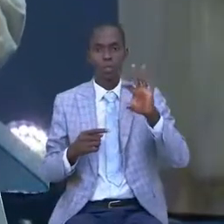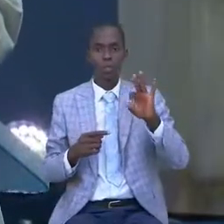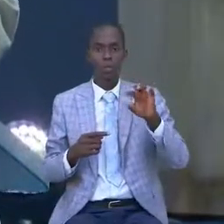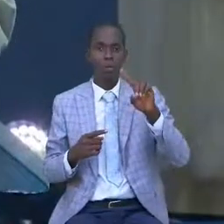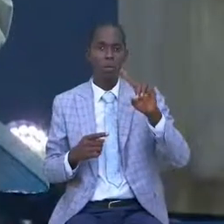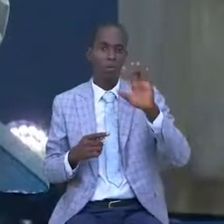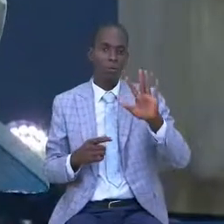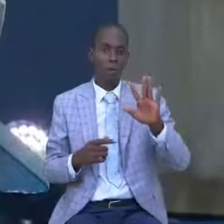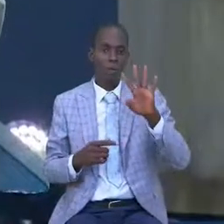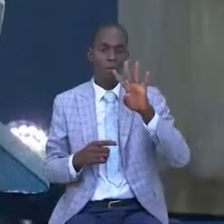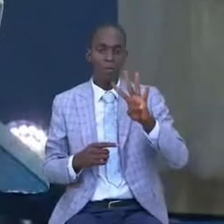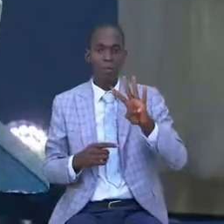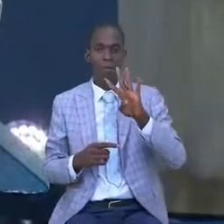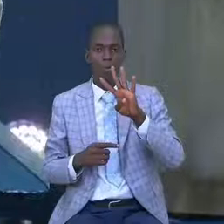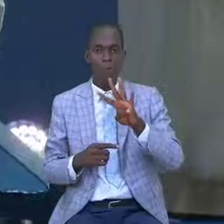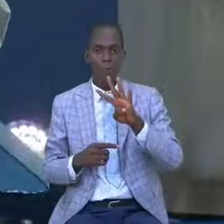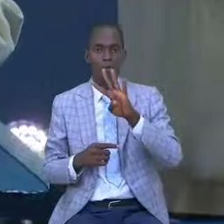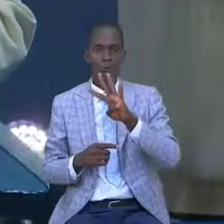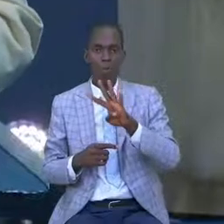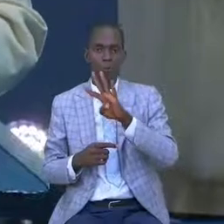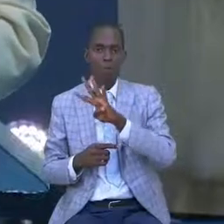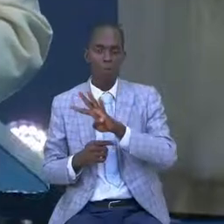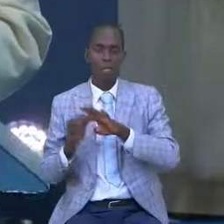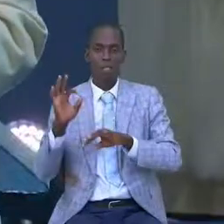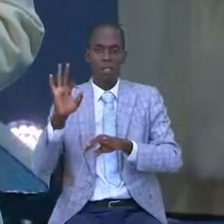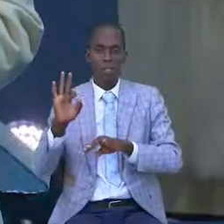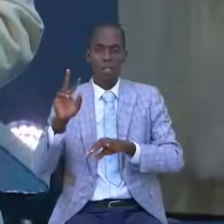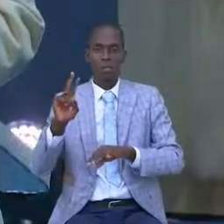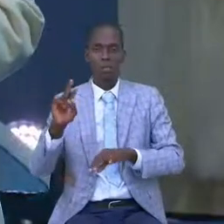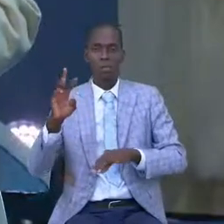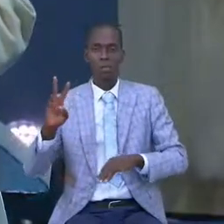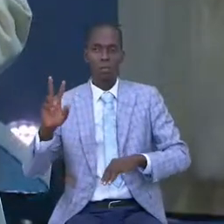par votre SMS ou bien WhatsApp. Voici le numéro